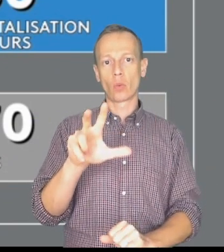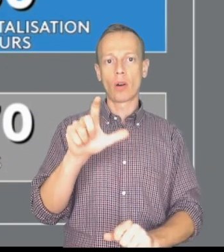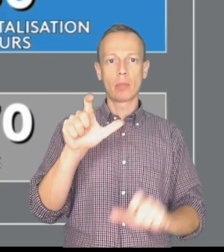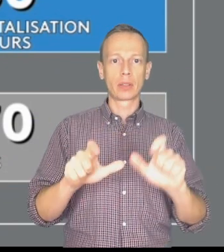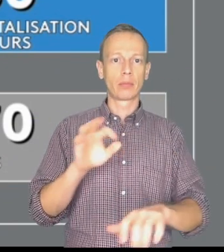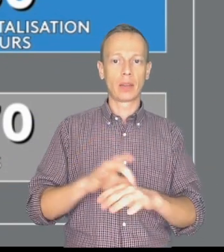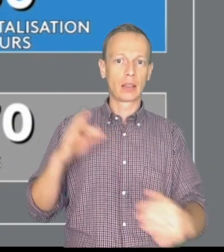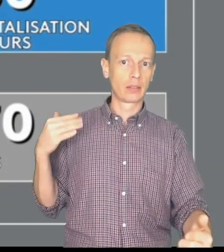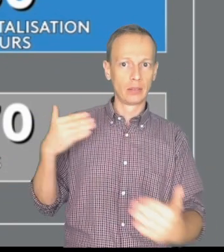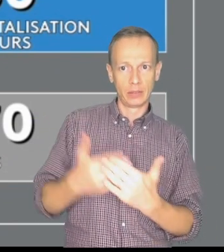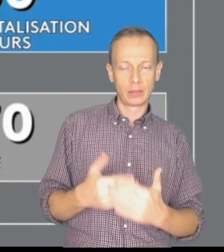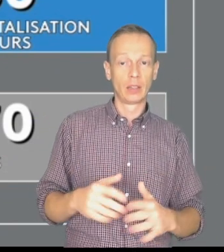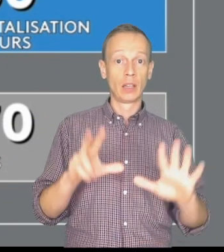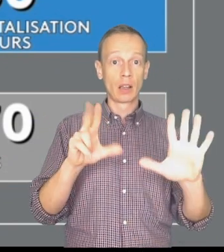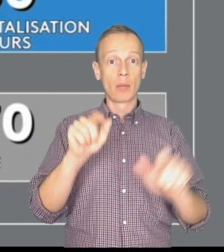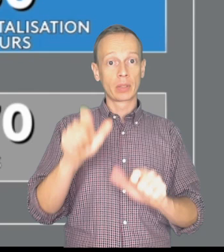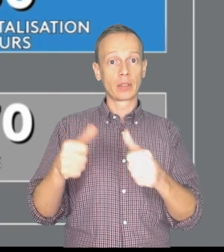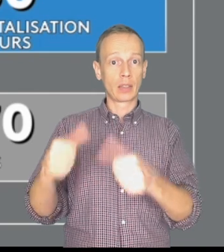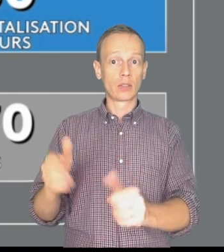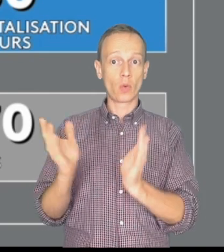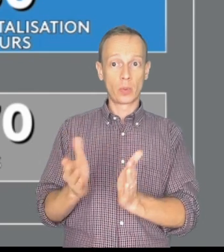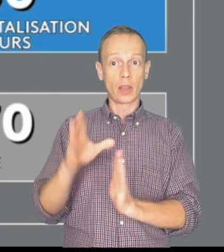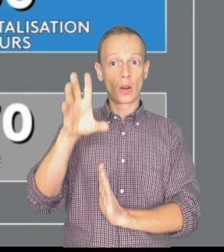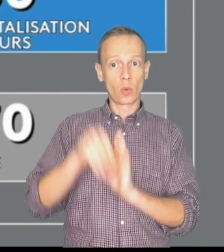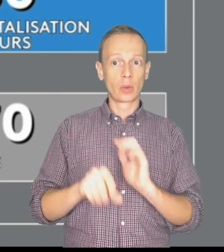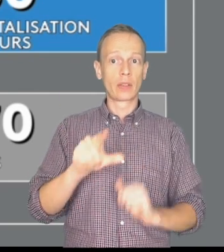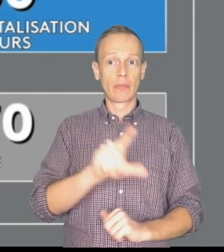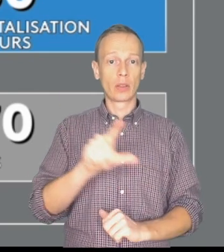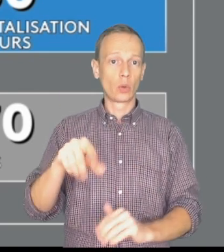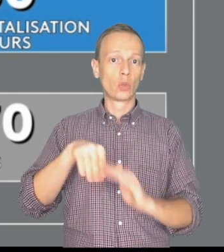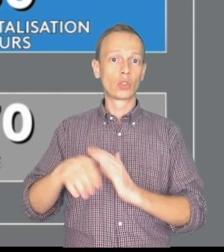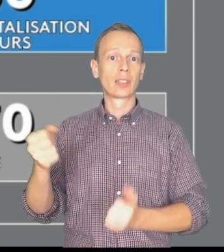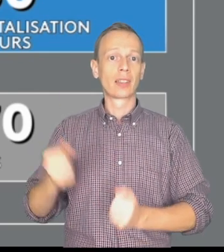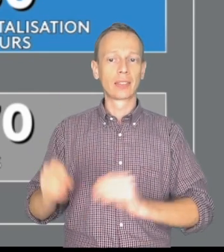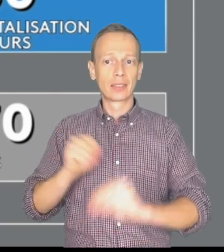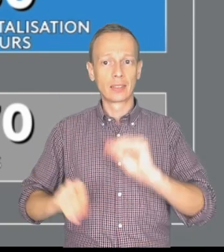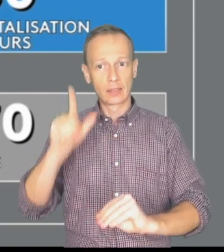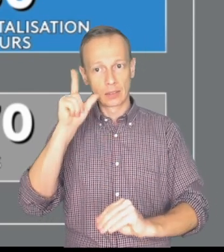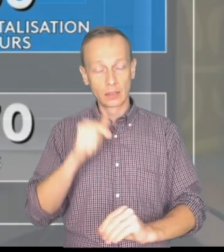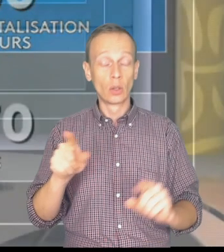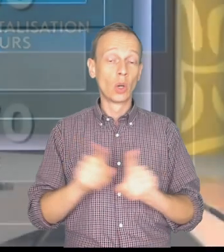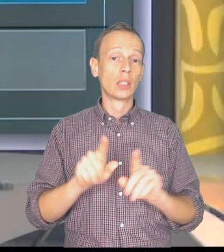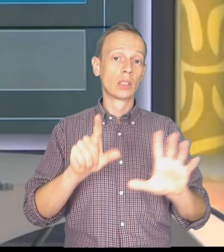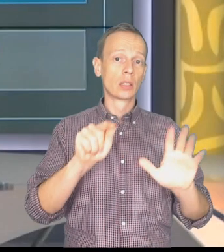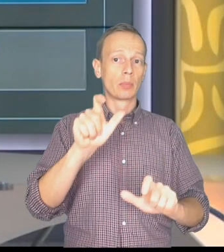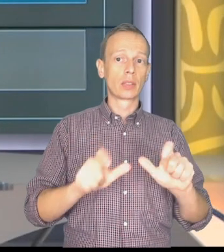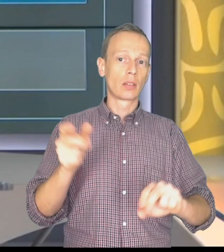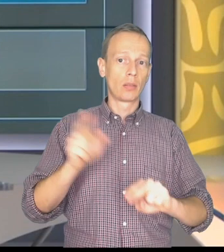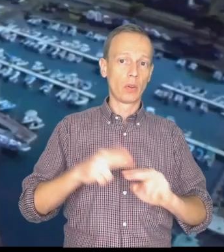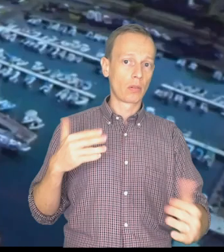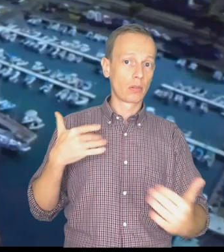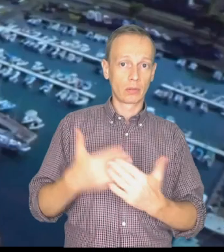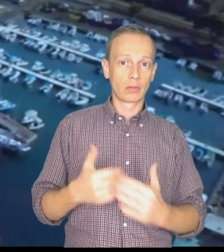80 patients sont en hospitalisation pour le moment, dont 22 en réanimation et toujours 70 décès.